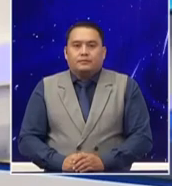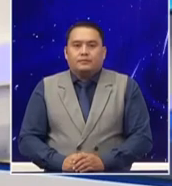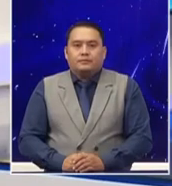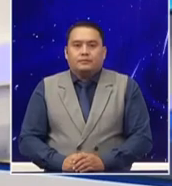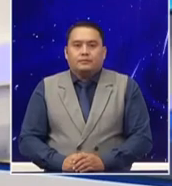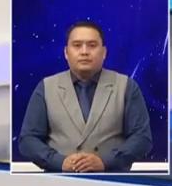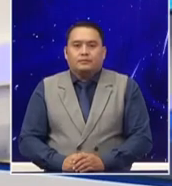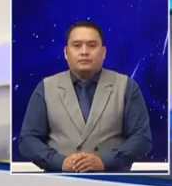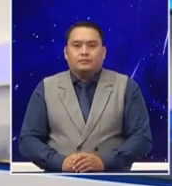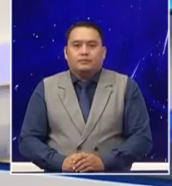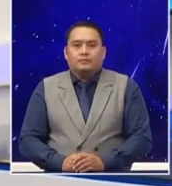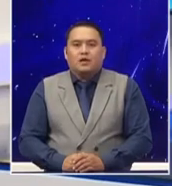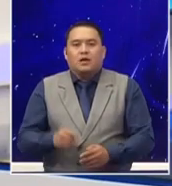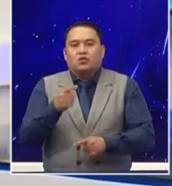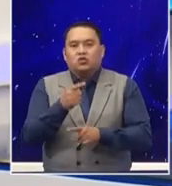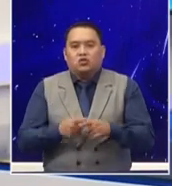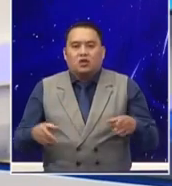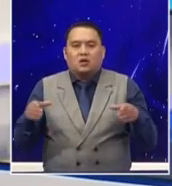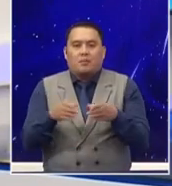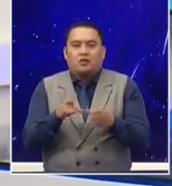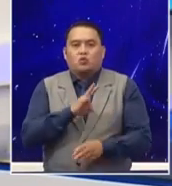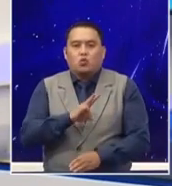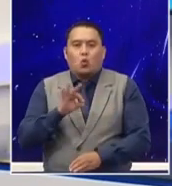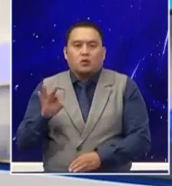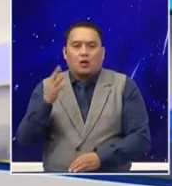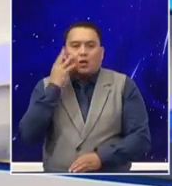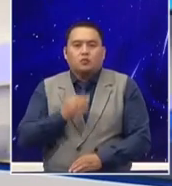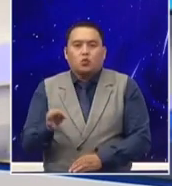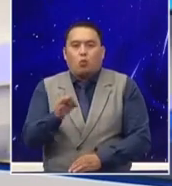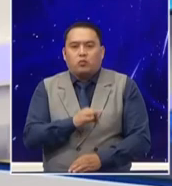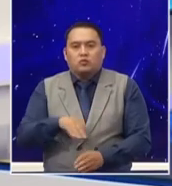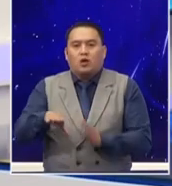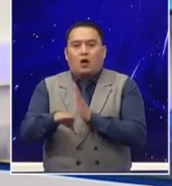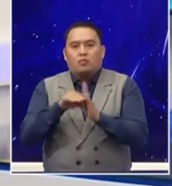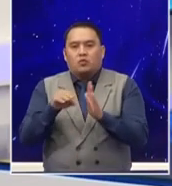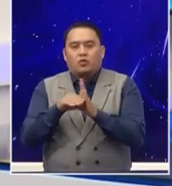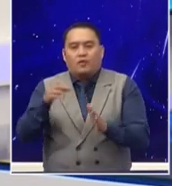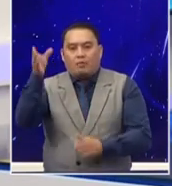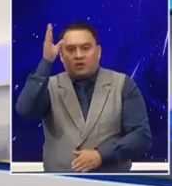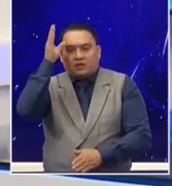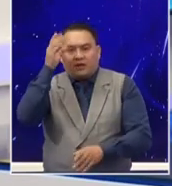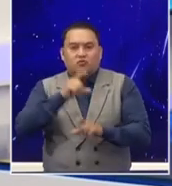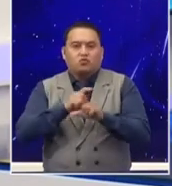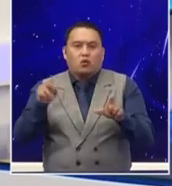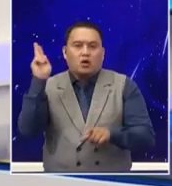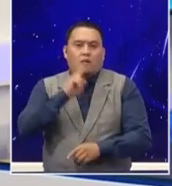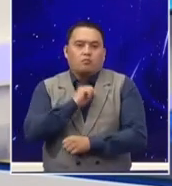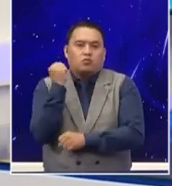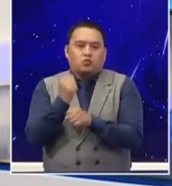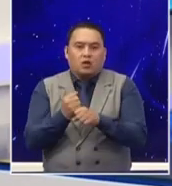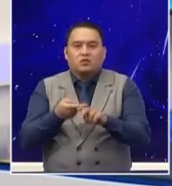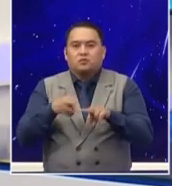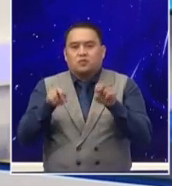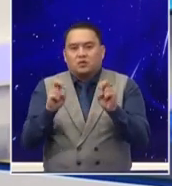Мнение каждого важно. Львиную долю членов партии Нур Отан в Алматинской области составляют работники образования. Из общего количества